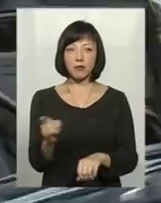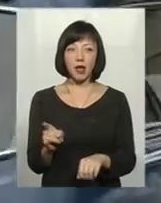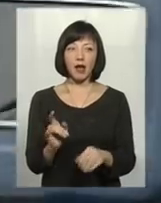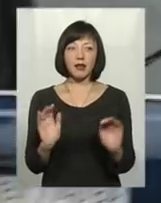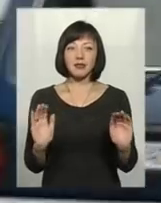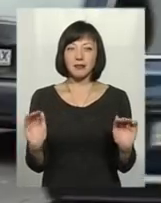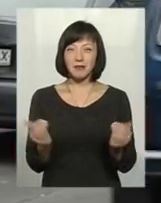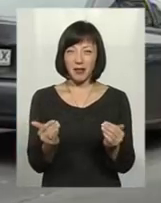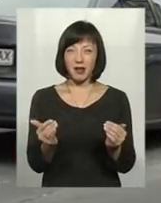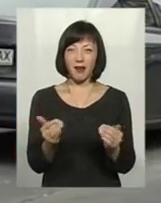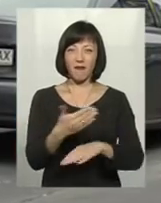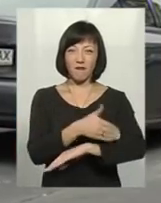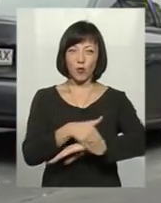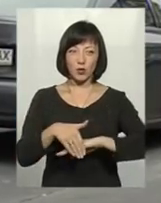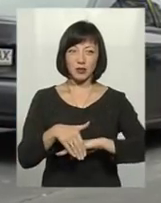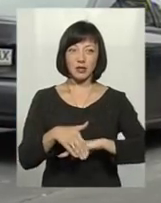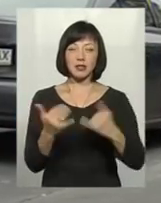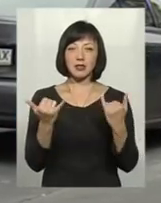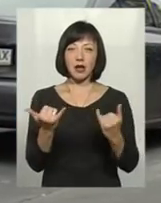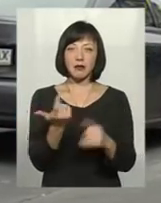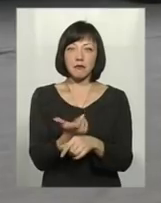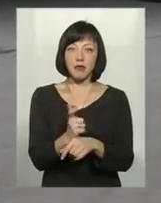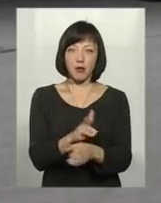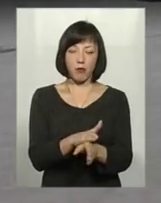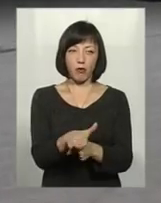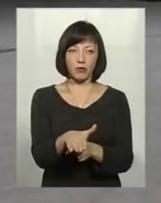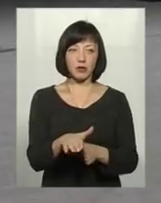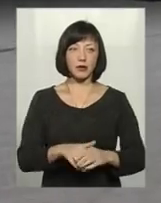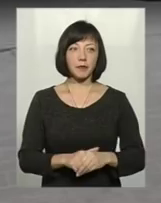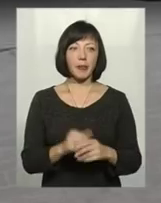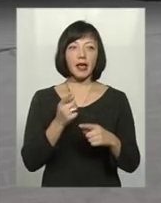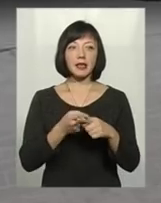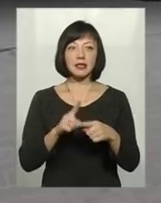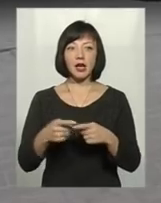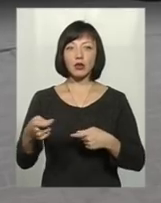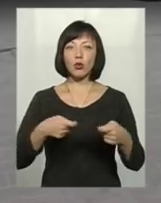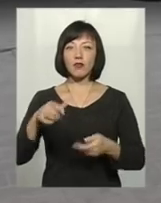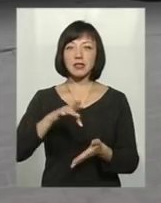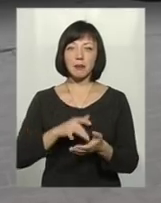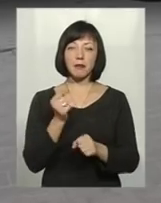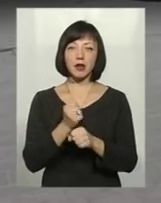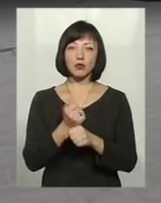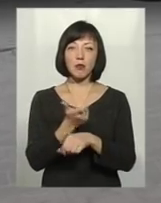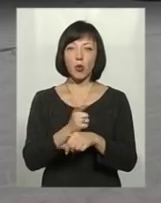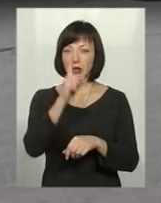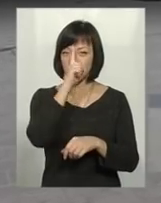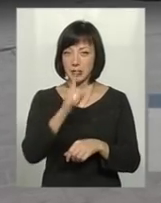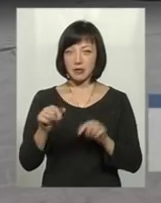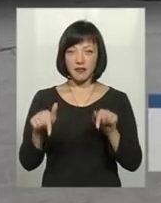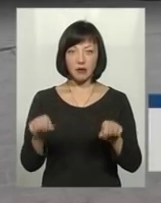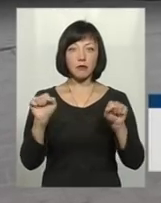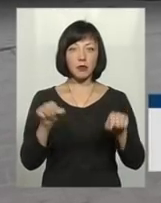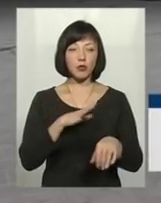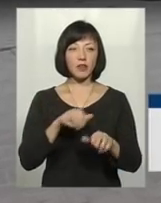майже завжди незавантажена вулиця Вайсера наразі переповнена. Цей торговий центр працює тут вже понад місяць. Саме він міг би